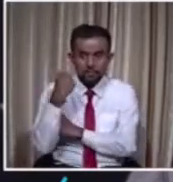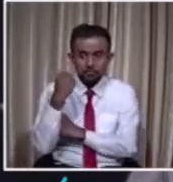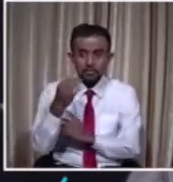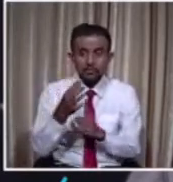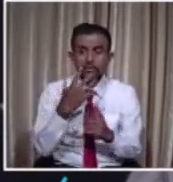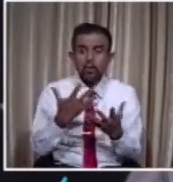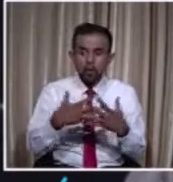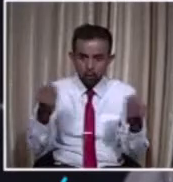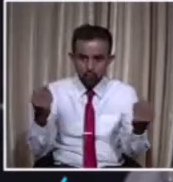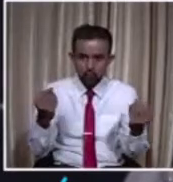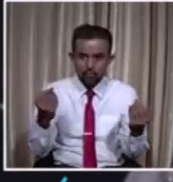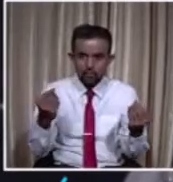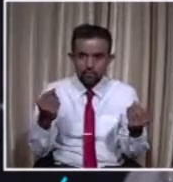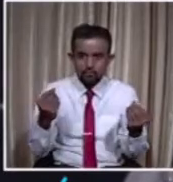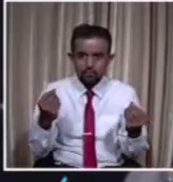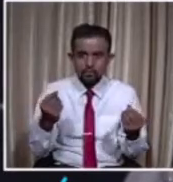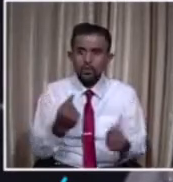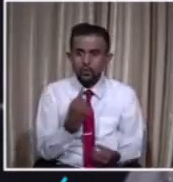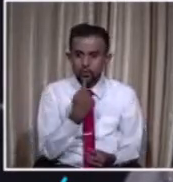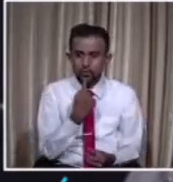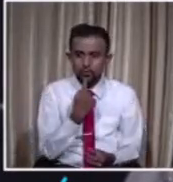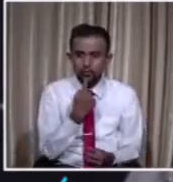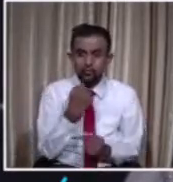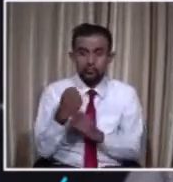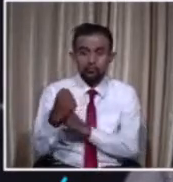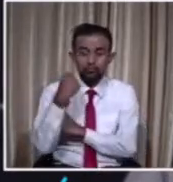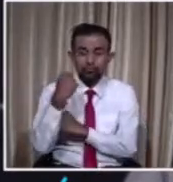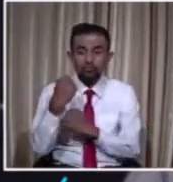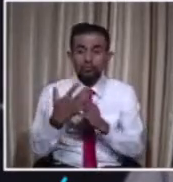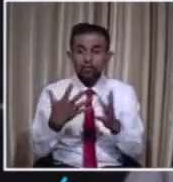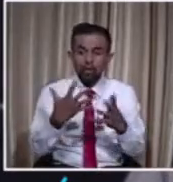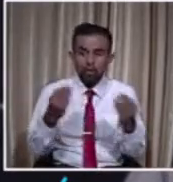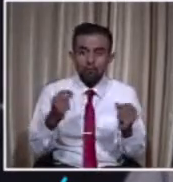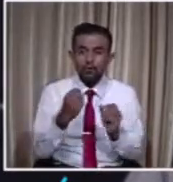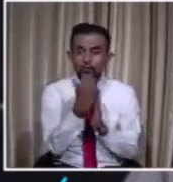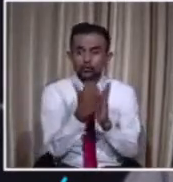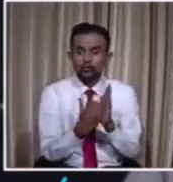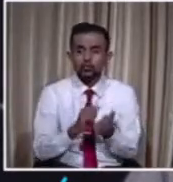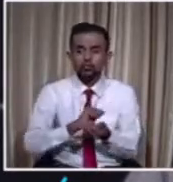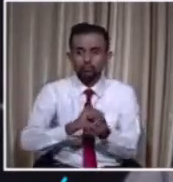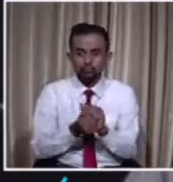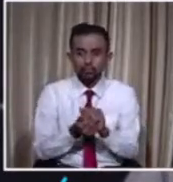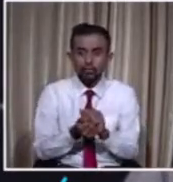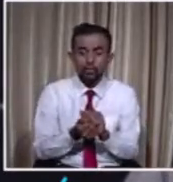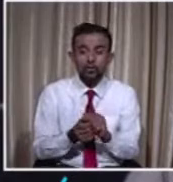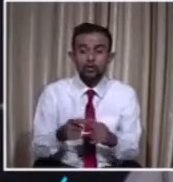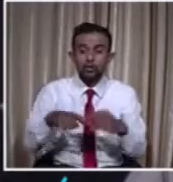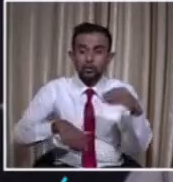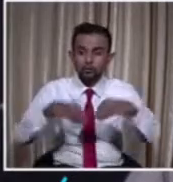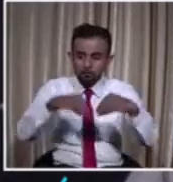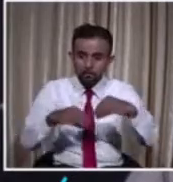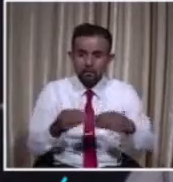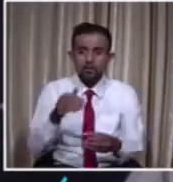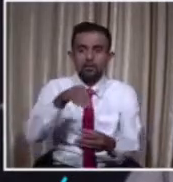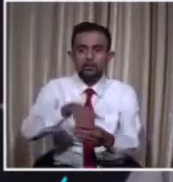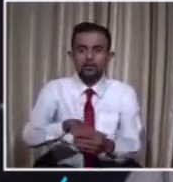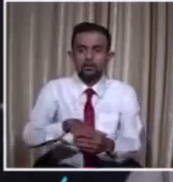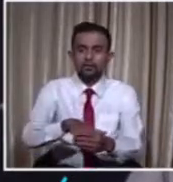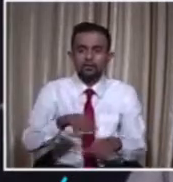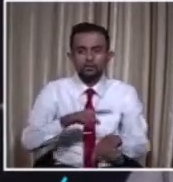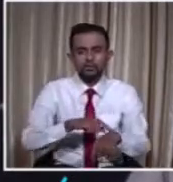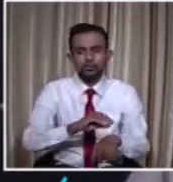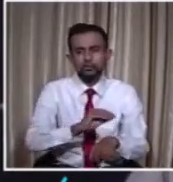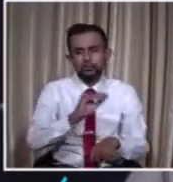කරන්න ඕනේ කියලා. ඔව්. විධායක දොරේ අහෝසි කරන්න නම් අපිට ව්‍යවස්ථා සංශෝධනයකට යන්න ඕනේ ජනමත විචාරණකට යන්න වෙයි. කාලයක් ගත